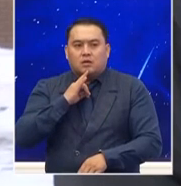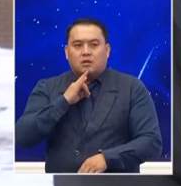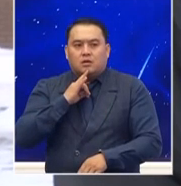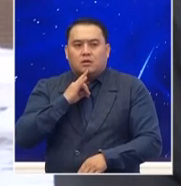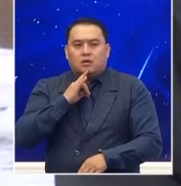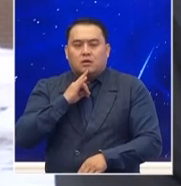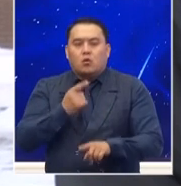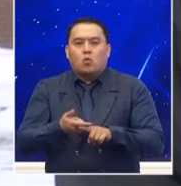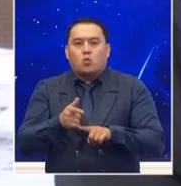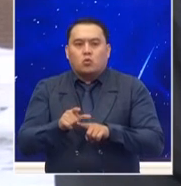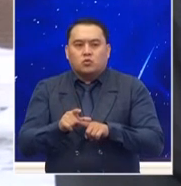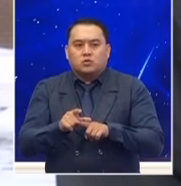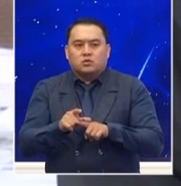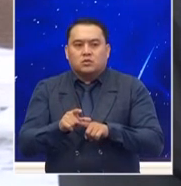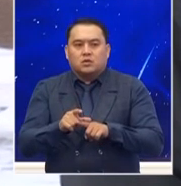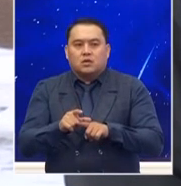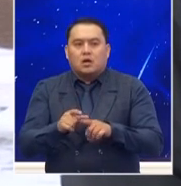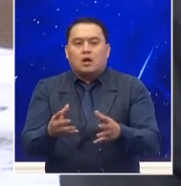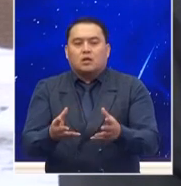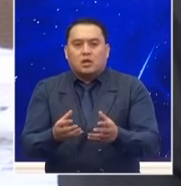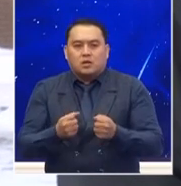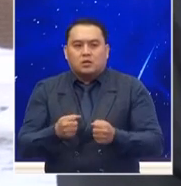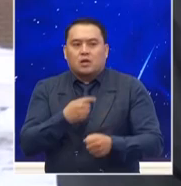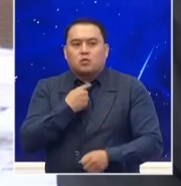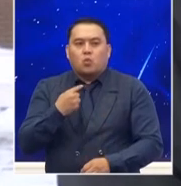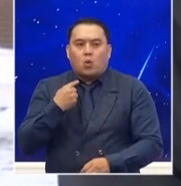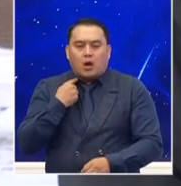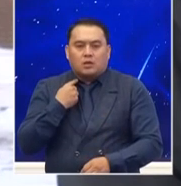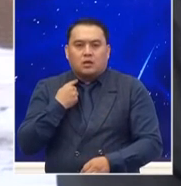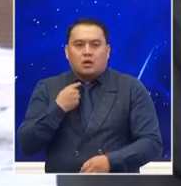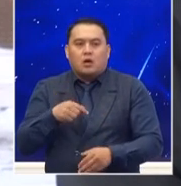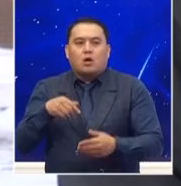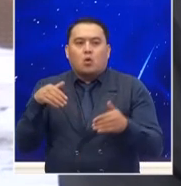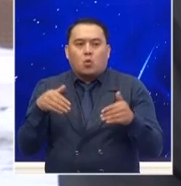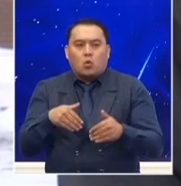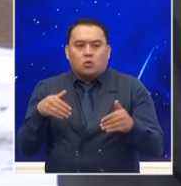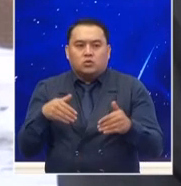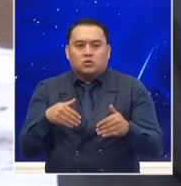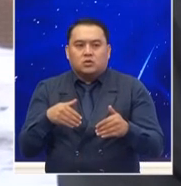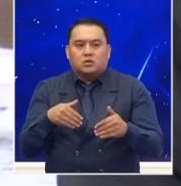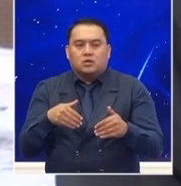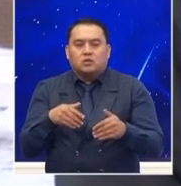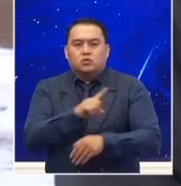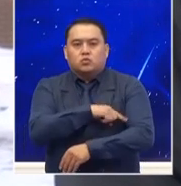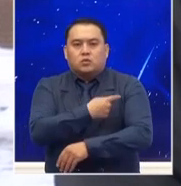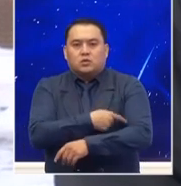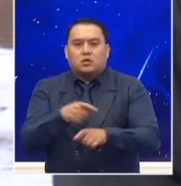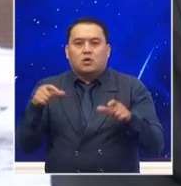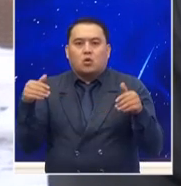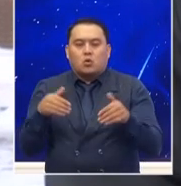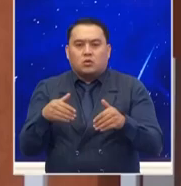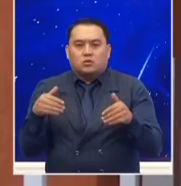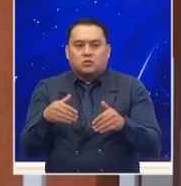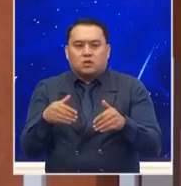боламыз. Осындай үлкен мерейтойдың алдында Талдықорған жоғары политехникалық колледжінің ұжымымен студенттер қауымына үлкен сыйлық болды.